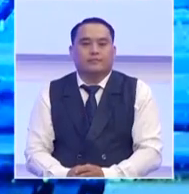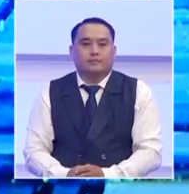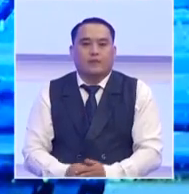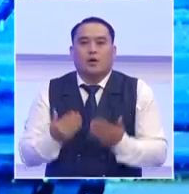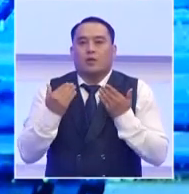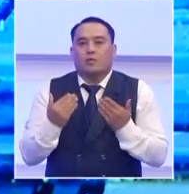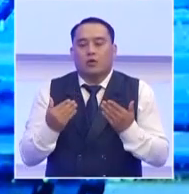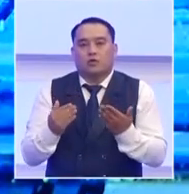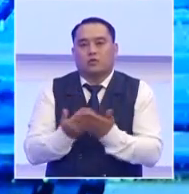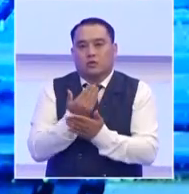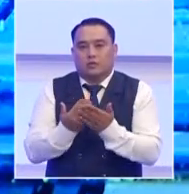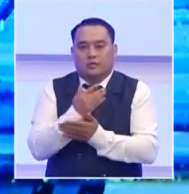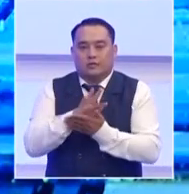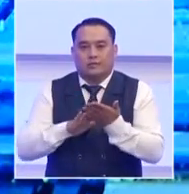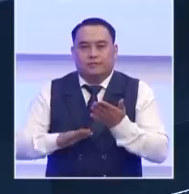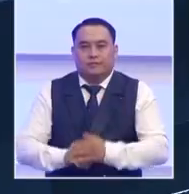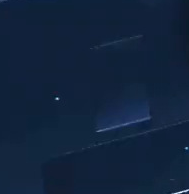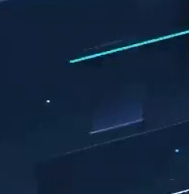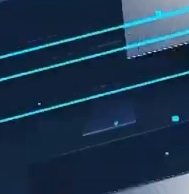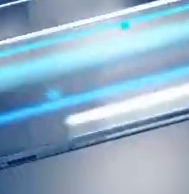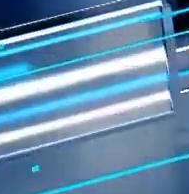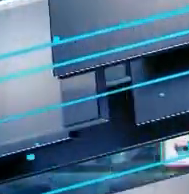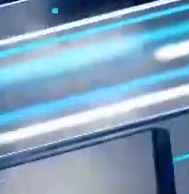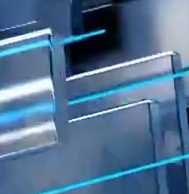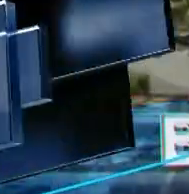Жақсылық. Бүгінгі хабарда көретіндеріңіз.